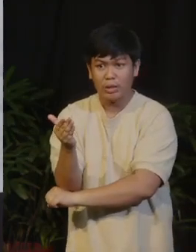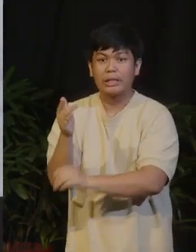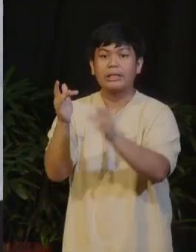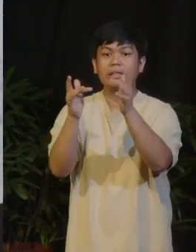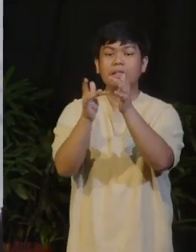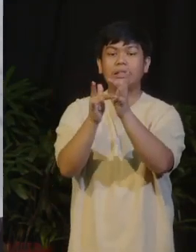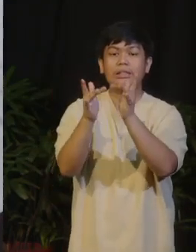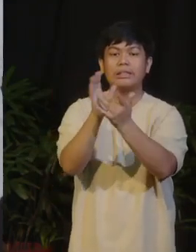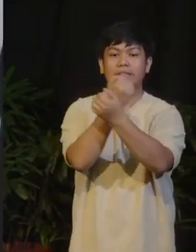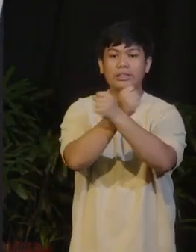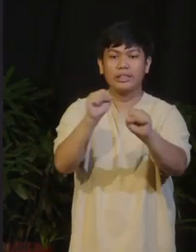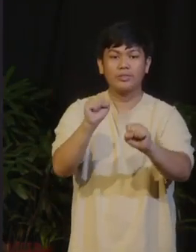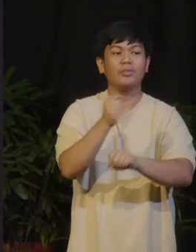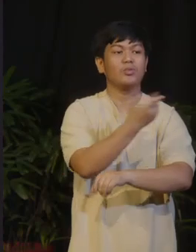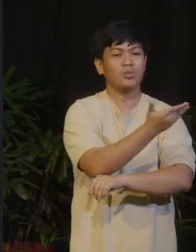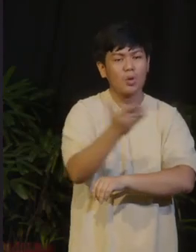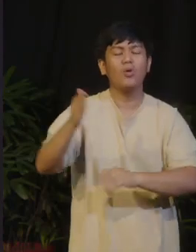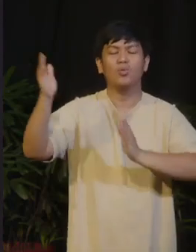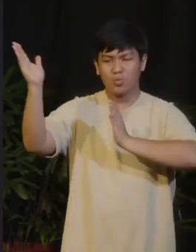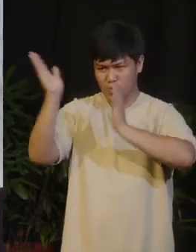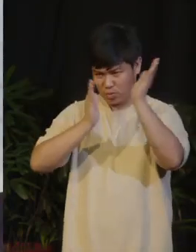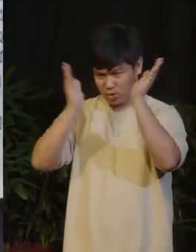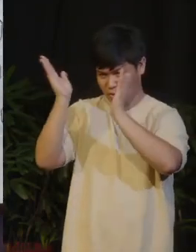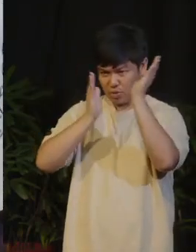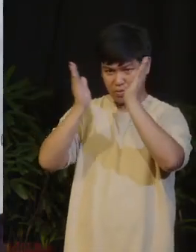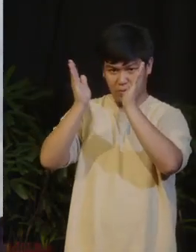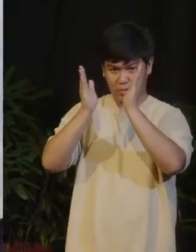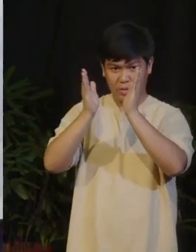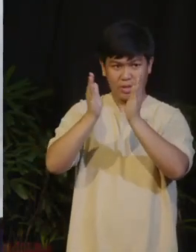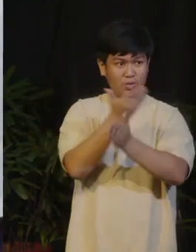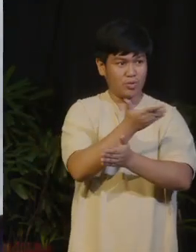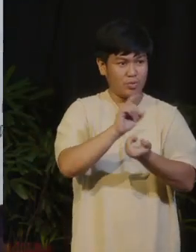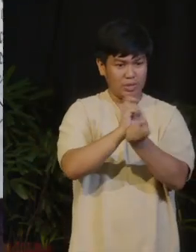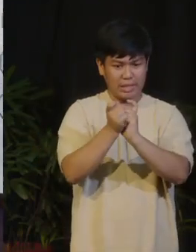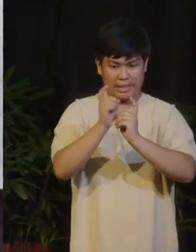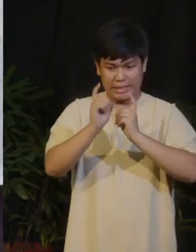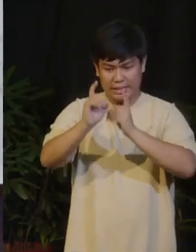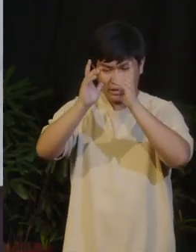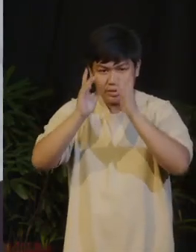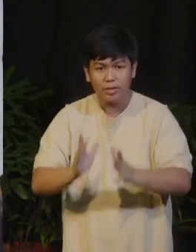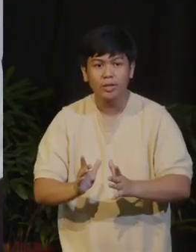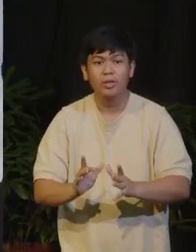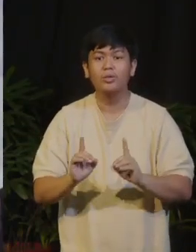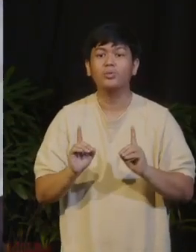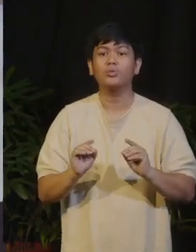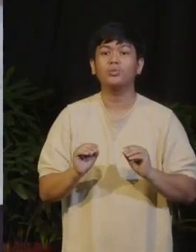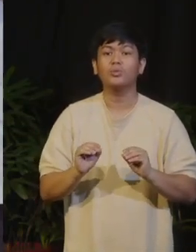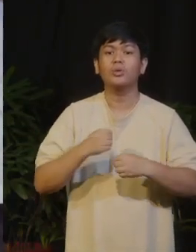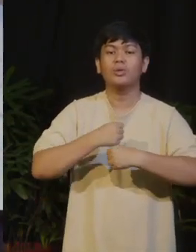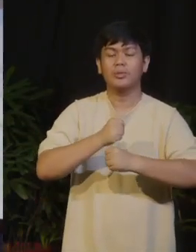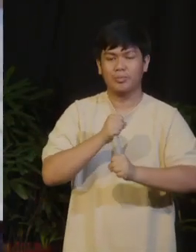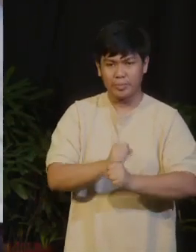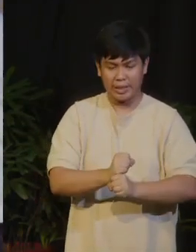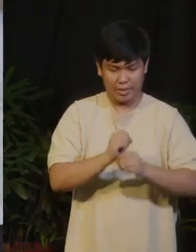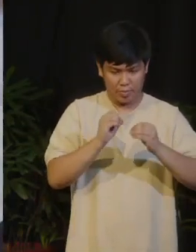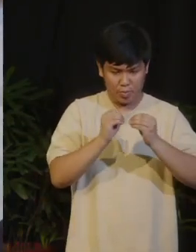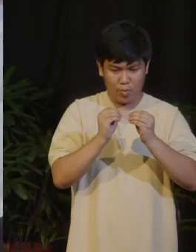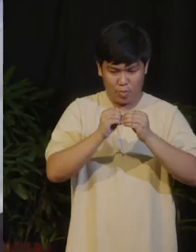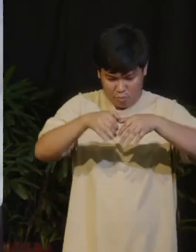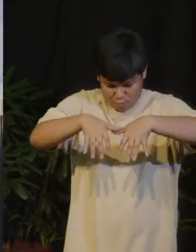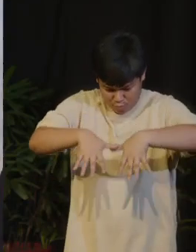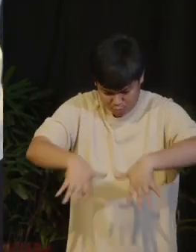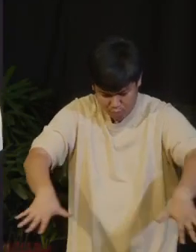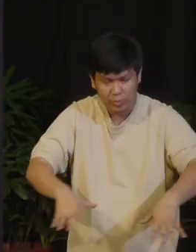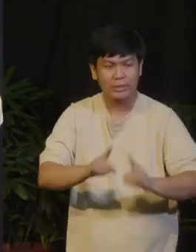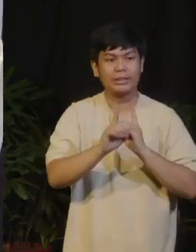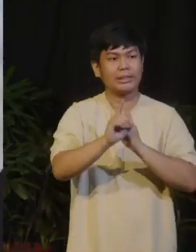to serve. Ginawa kayong disciple para kayo ay makagawa ng disciple. Hindi kayo